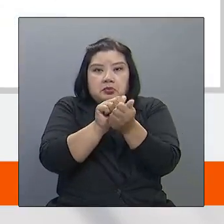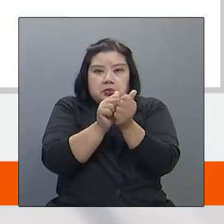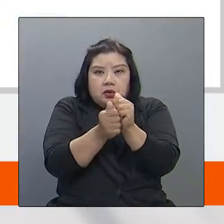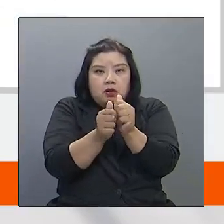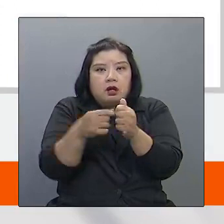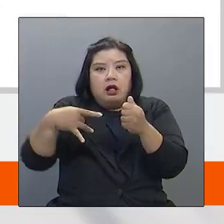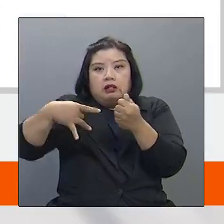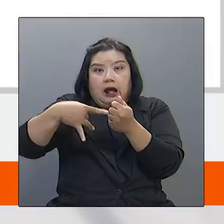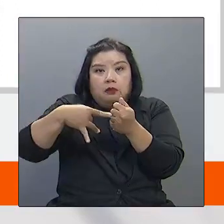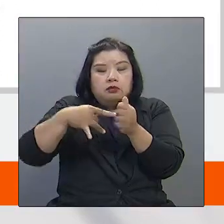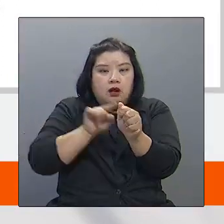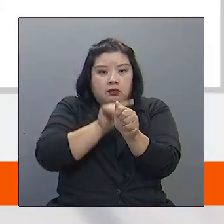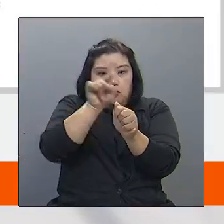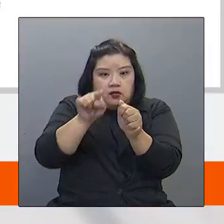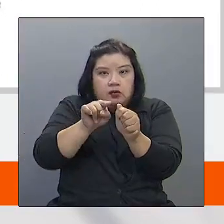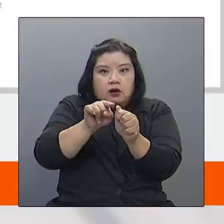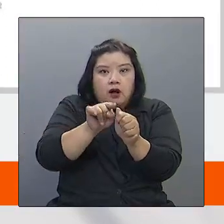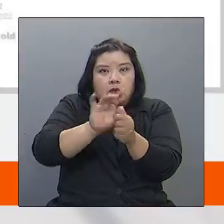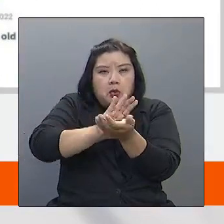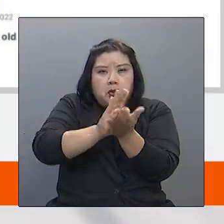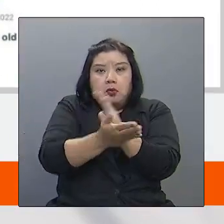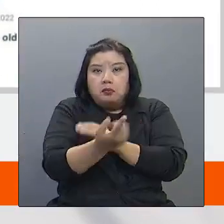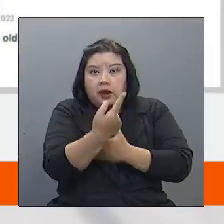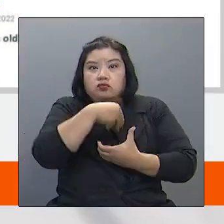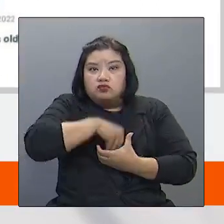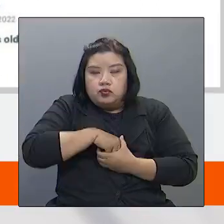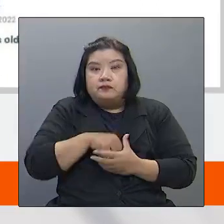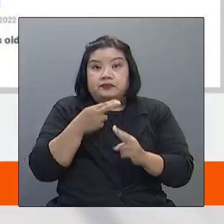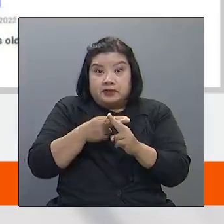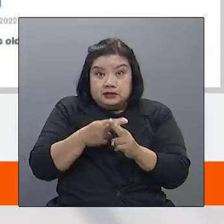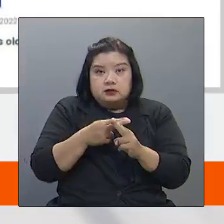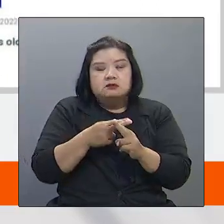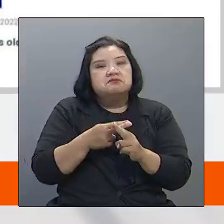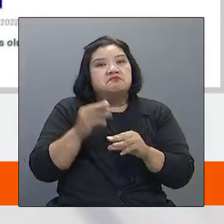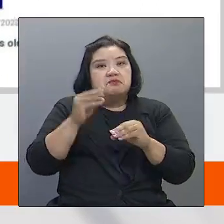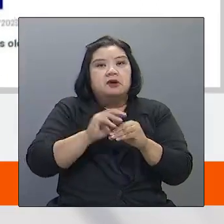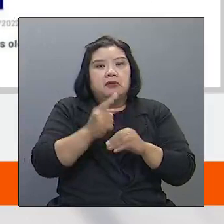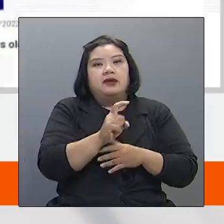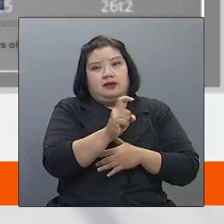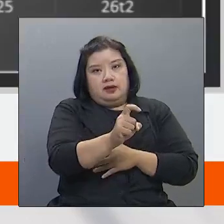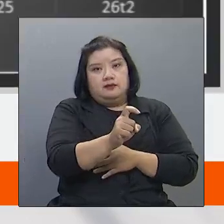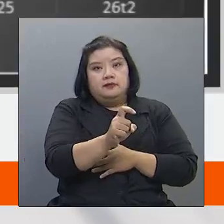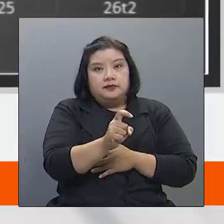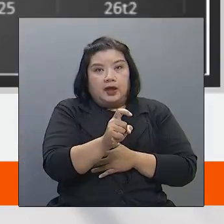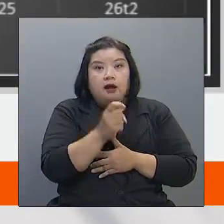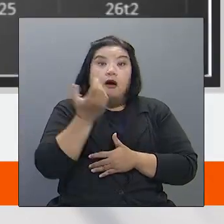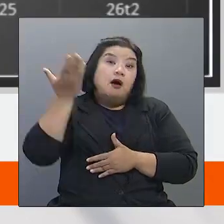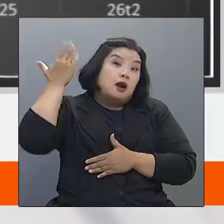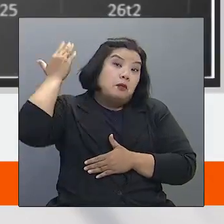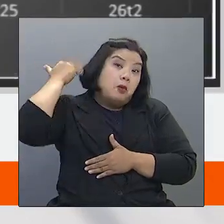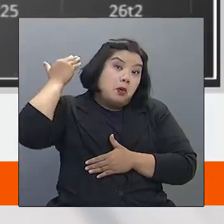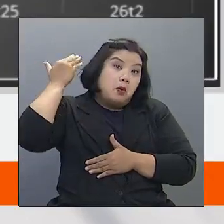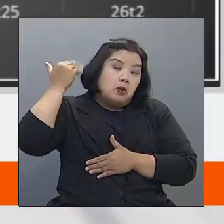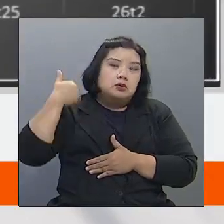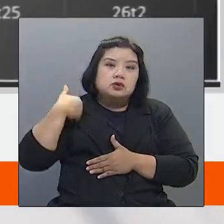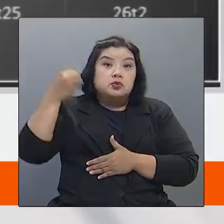ยครับกลายเป็นสายพันธุ์ใหม่ก็เลยตั้งชื่อข้างหน้าว่าเป็นตัว Xคือเมื่อก่อนเนี่ยถ้าเกิดจำได้เนี่ยเราจะได้ยินคำว่